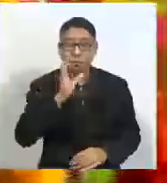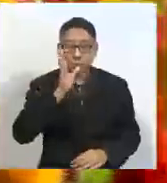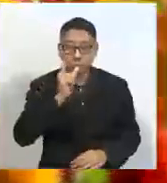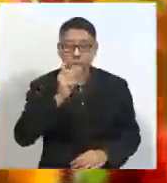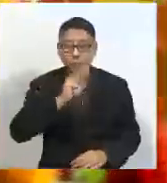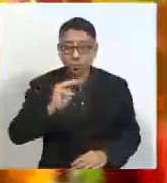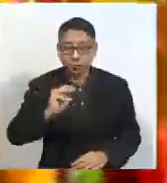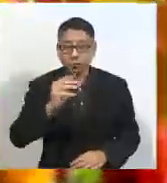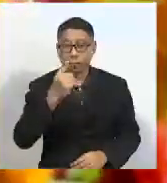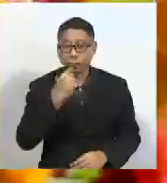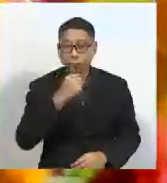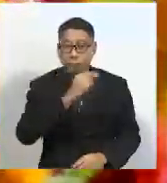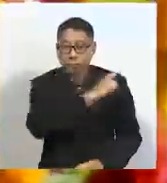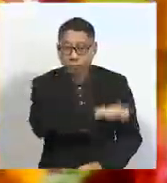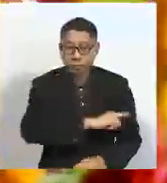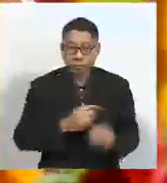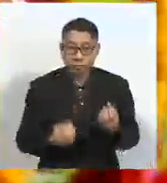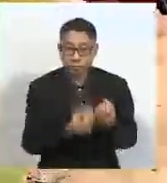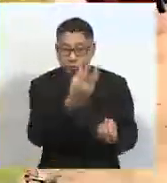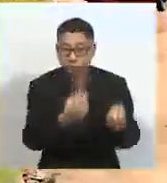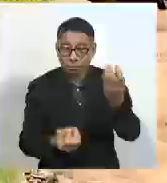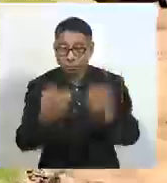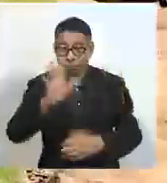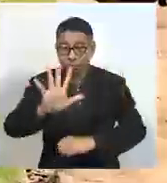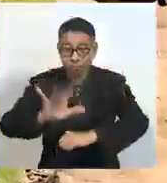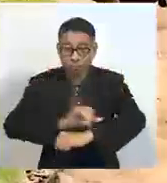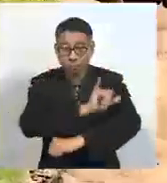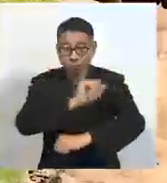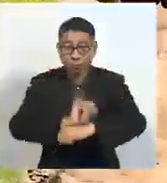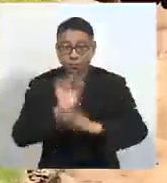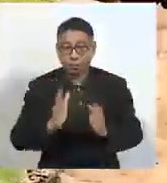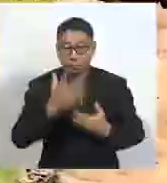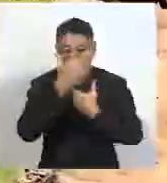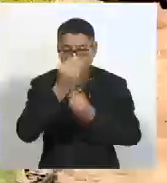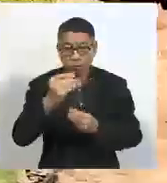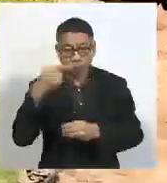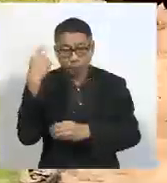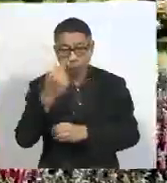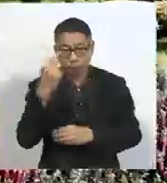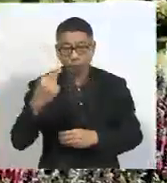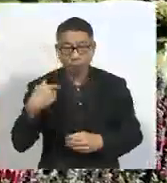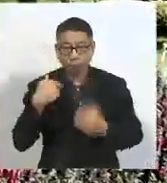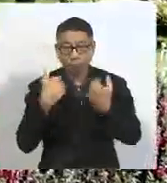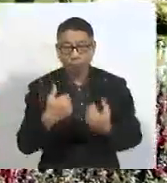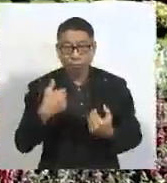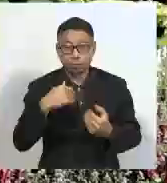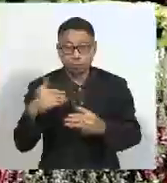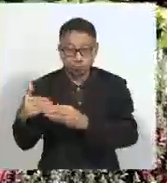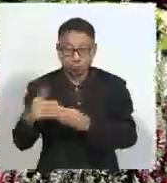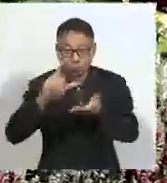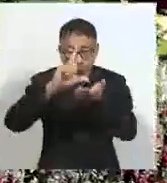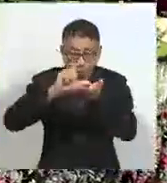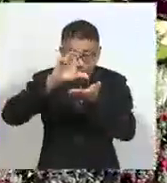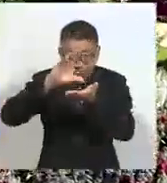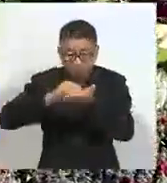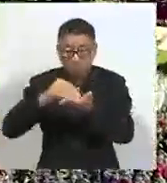แดงและขาวบานสะพรั่งทั่วพื้นที่กว่า5ไร่ได้รับความสนใจจากนักท่องเที่ยวจำนวนมากนะคะพากันมาถ่าย